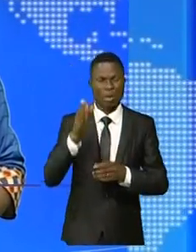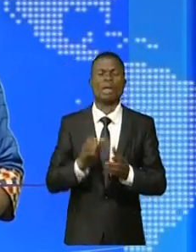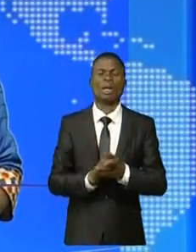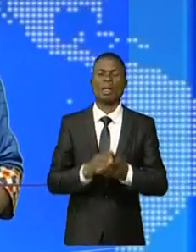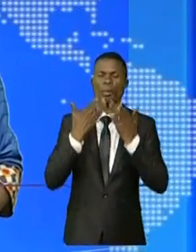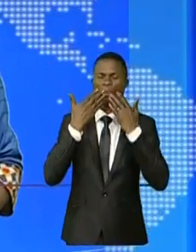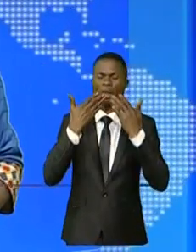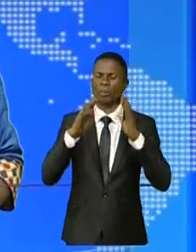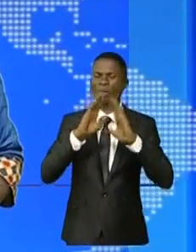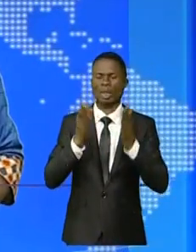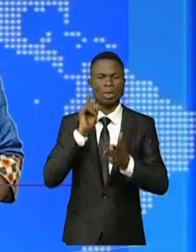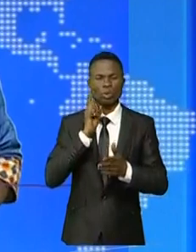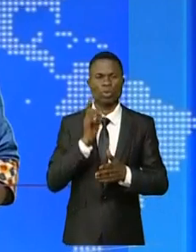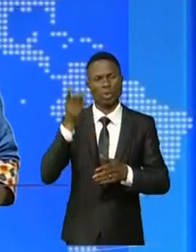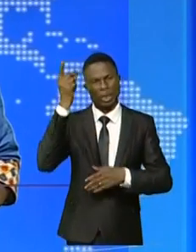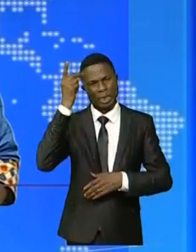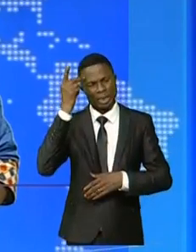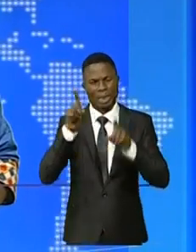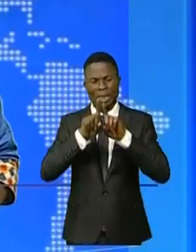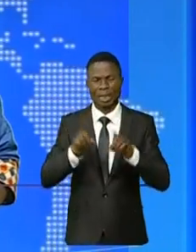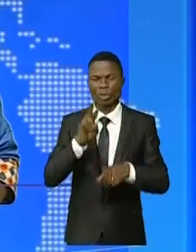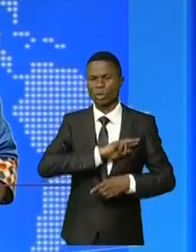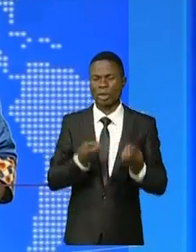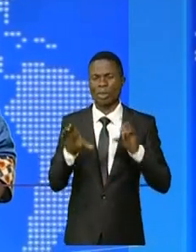dans l'espoir de vous trouver en parfaite santé.